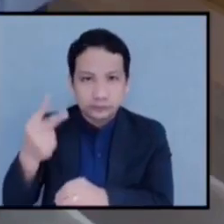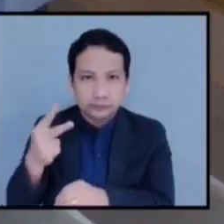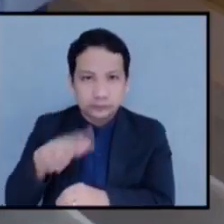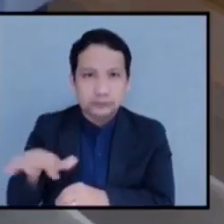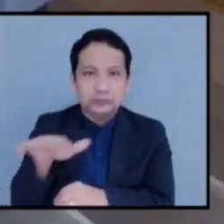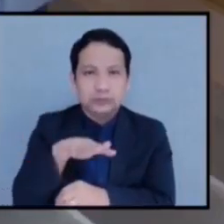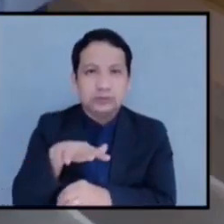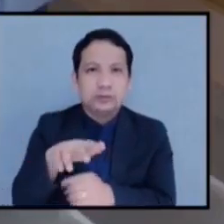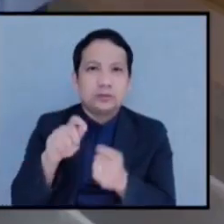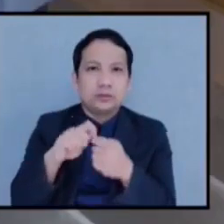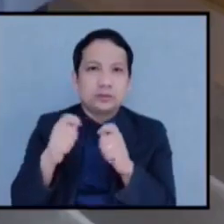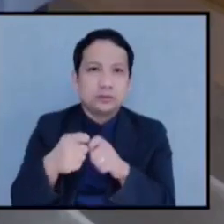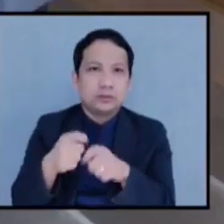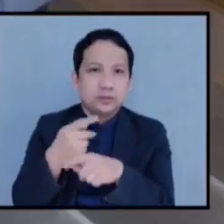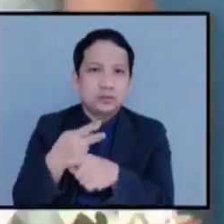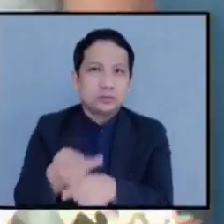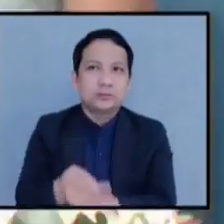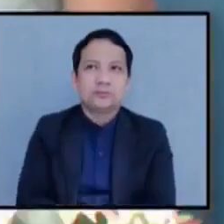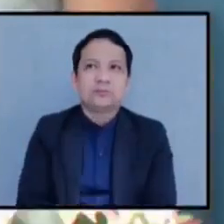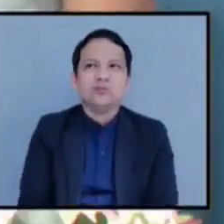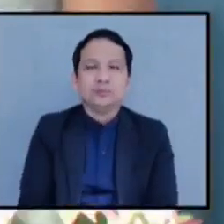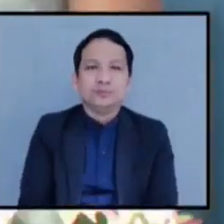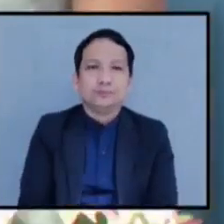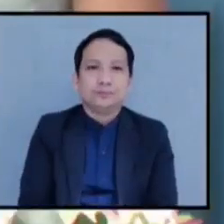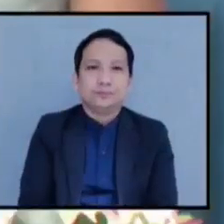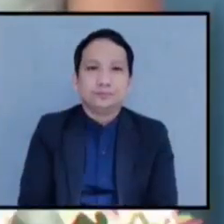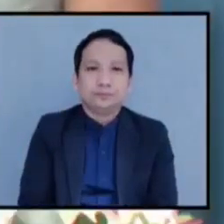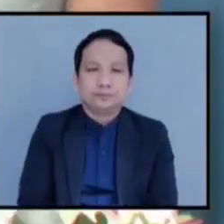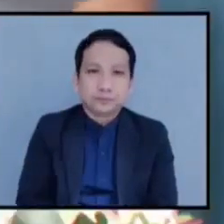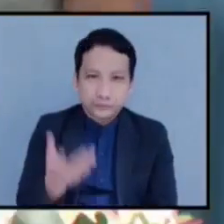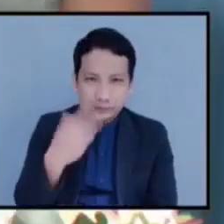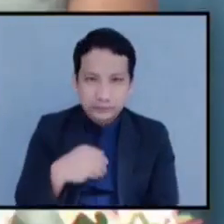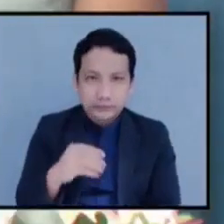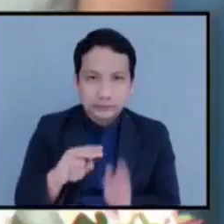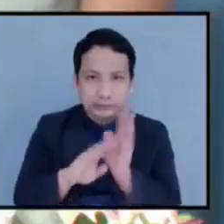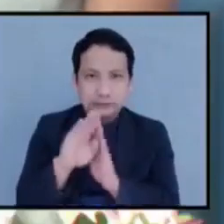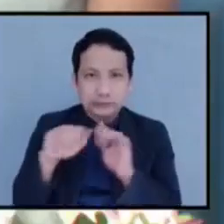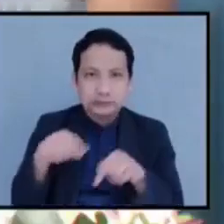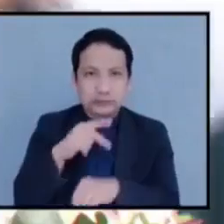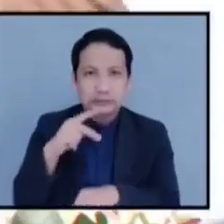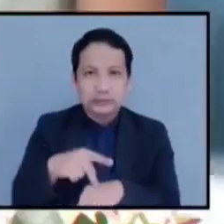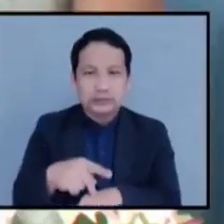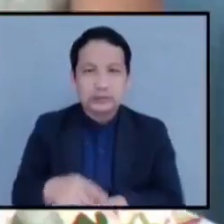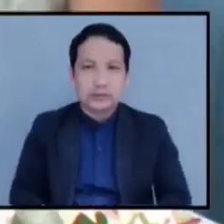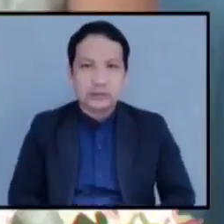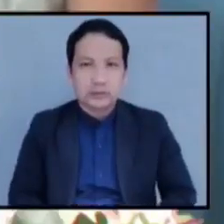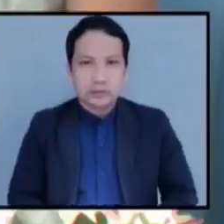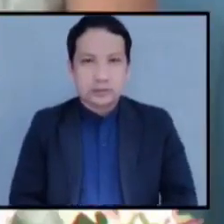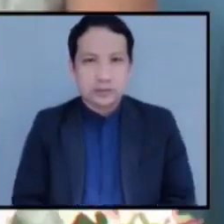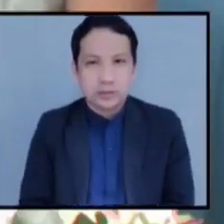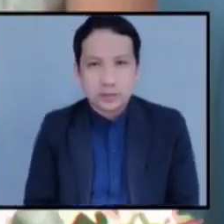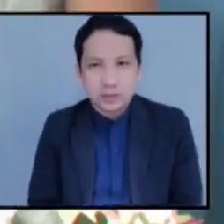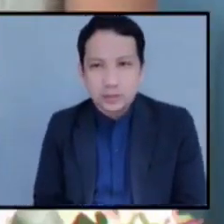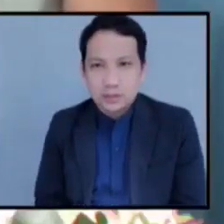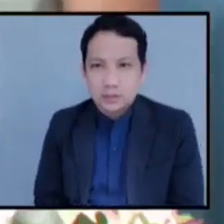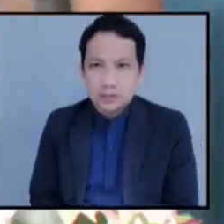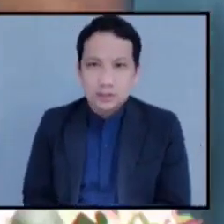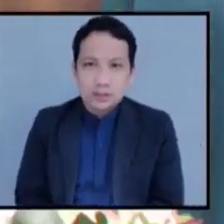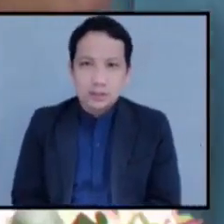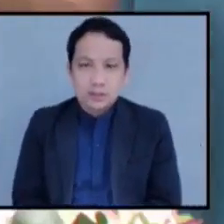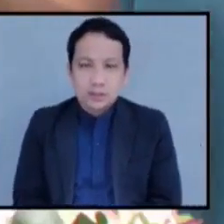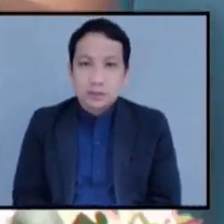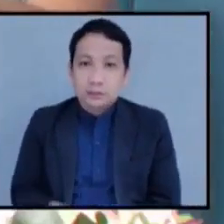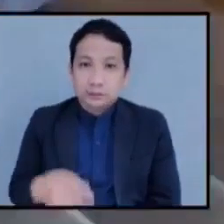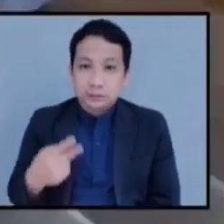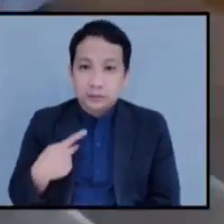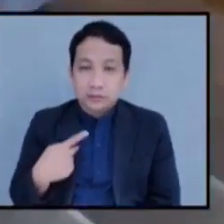of production, ano? Malaking development na para sa ating bansa. Tumingin ka lang dyan sa tabi. Ang dami po nating nyug dito sa Pilipinas. Ano, huwag po